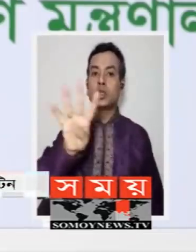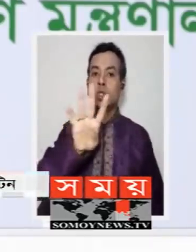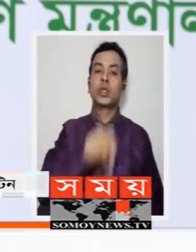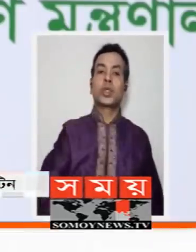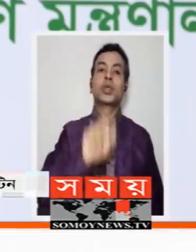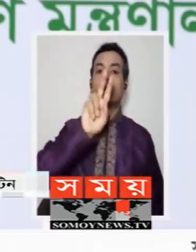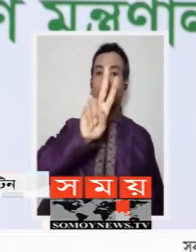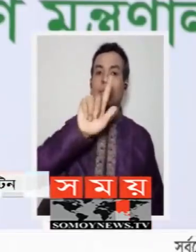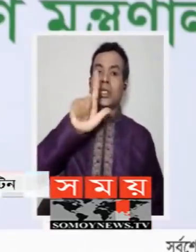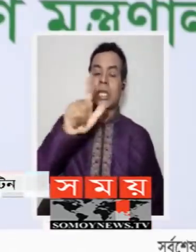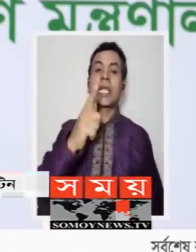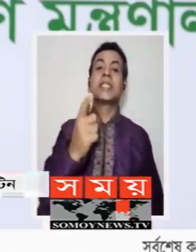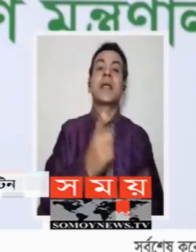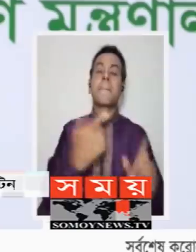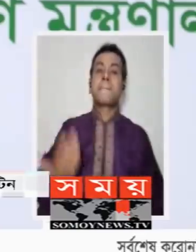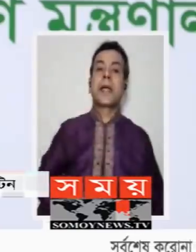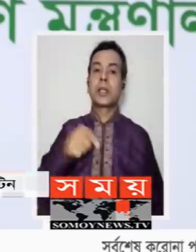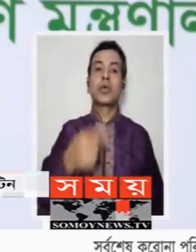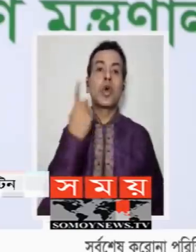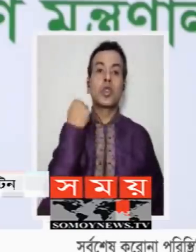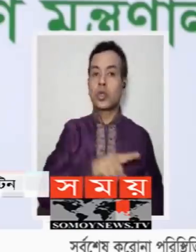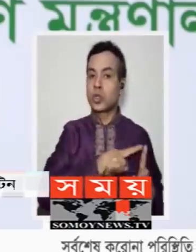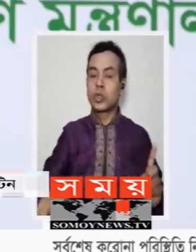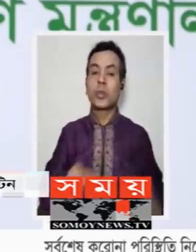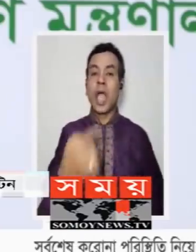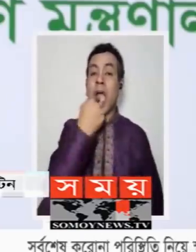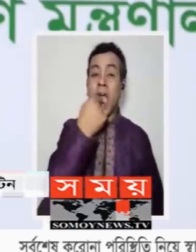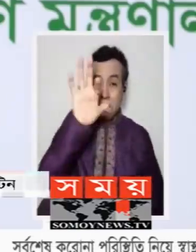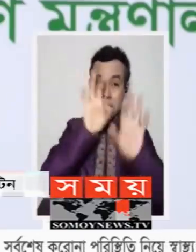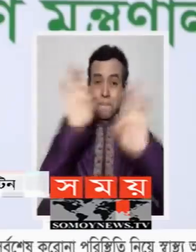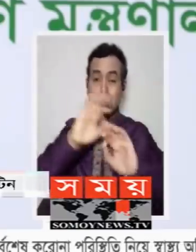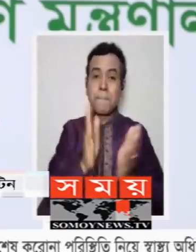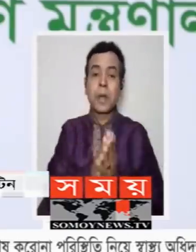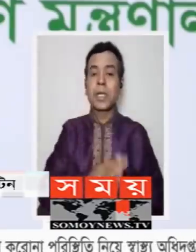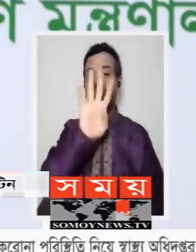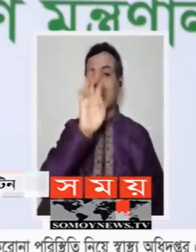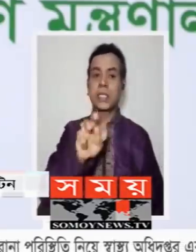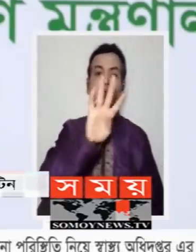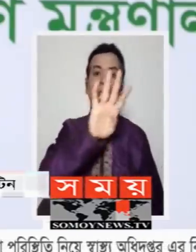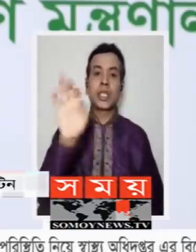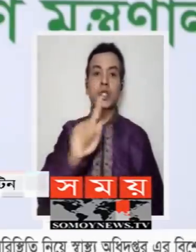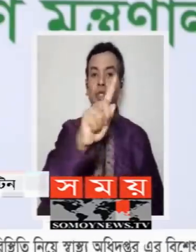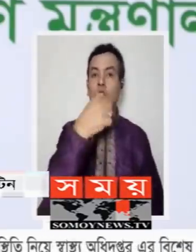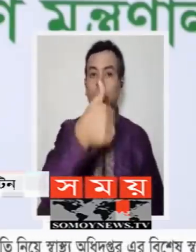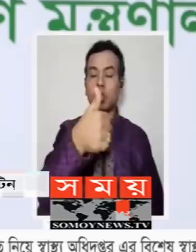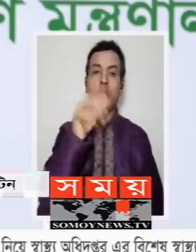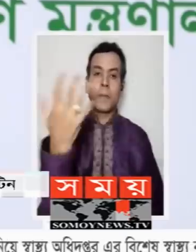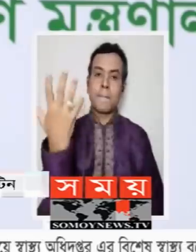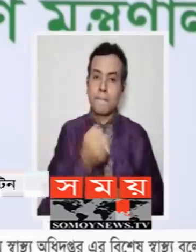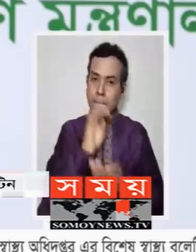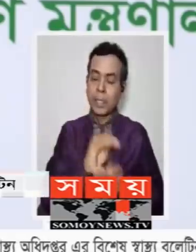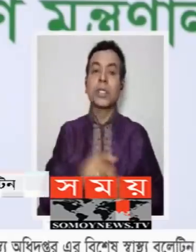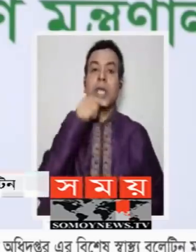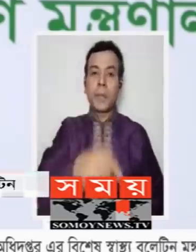অধিদপ্তর। আজ 26 মে 2020, 12 জ্যৈষ্ঠ 1427। আমরা সর্বশেষ তথ্য আপনাদের সামনে তুলে